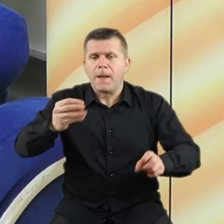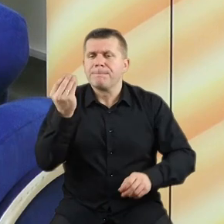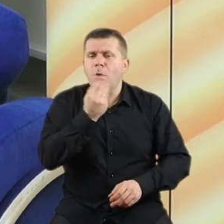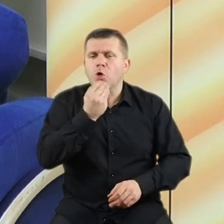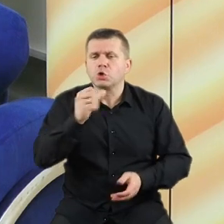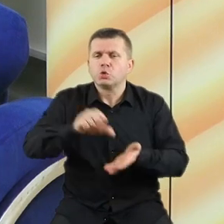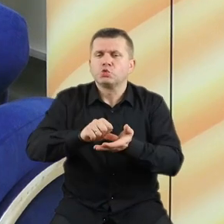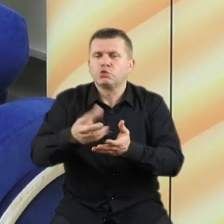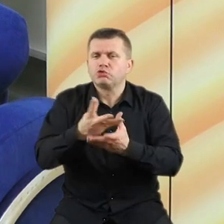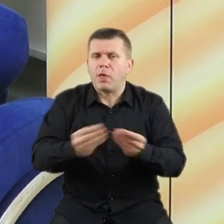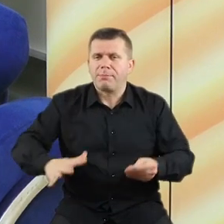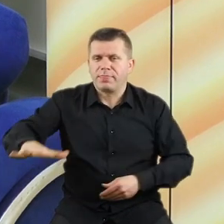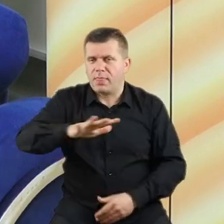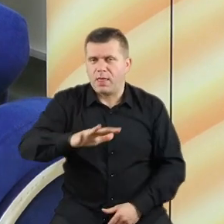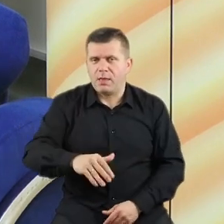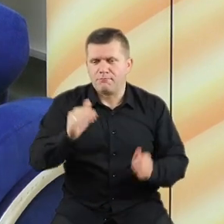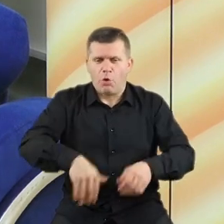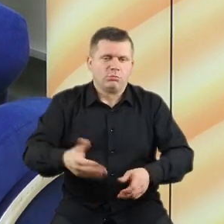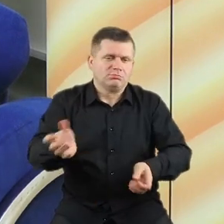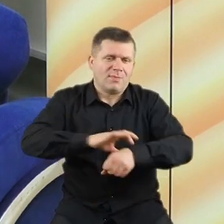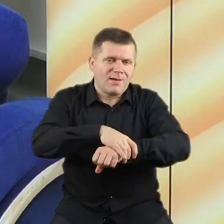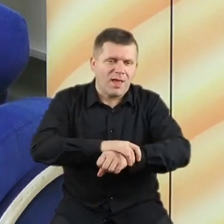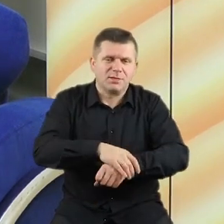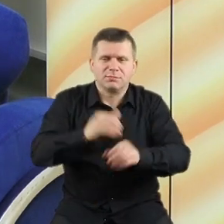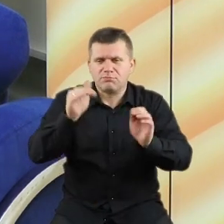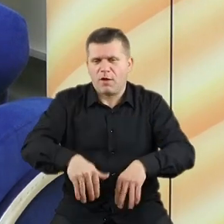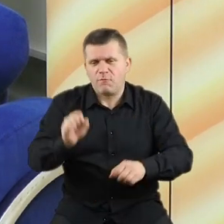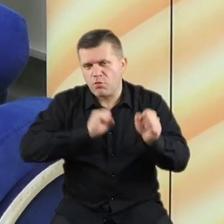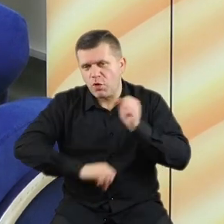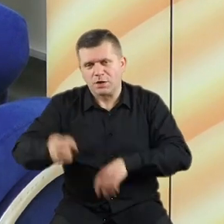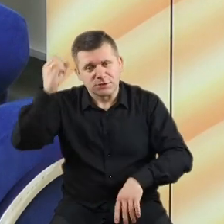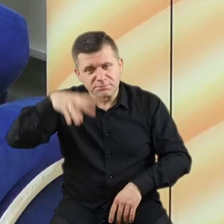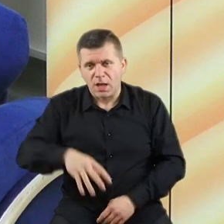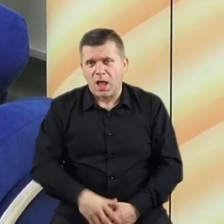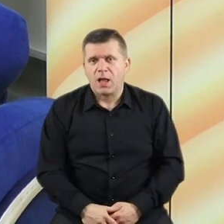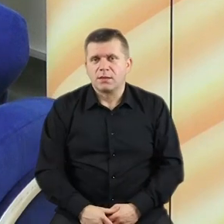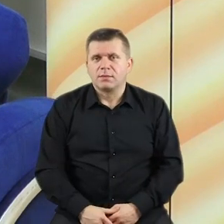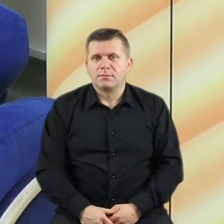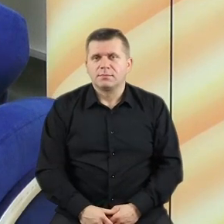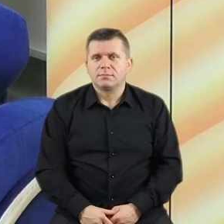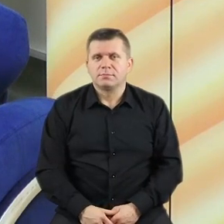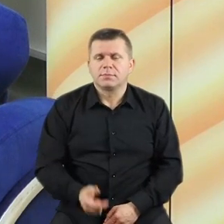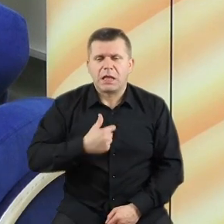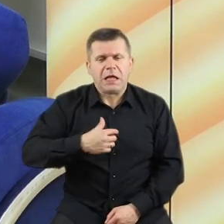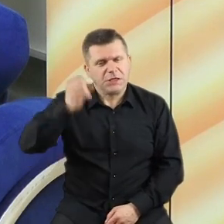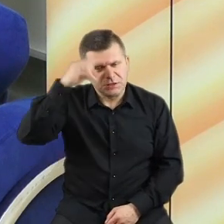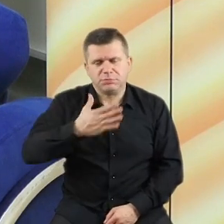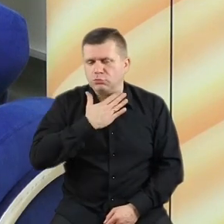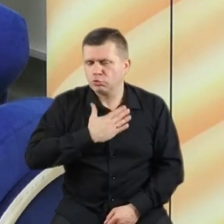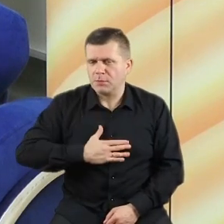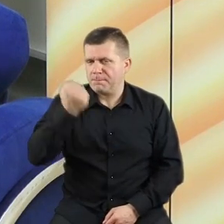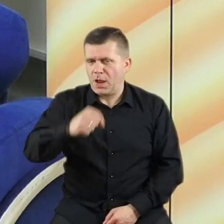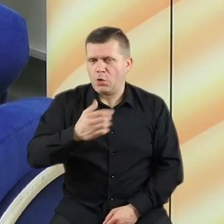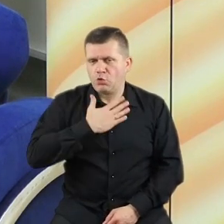Morza Śródziemnego, z basenu Morza Śródziemnego. Mogły być greckie, mogły być włoskie, mogły być hiszpańskie, ponieważ ja jestem taką Hiszpanią-maniaczką, bardzo